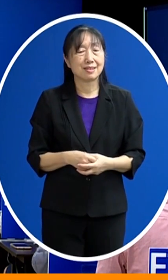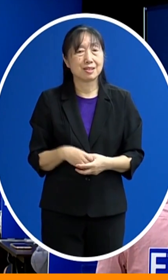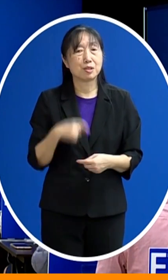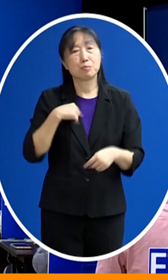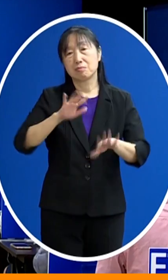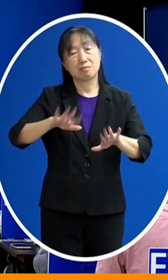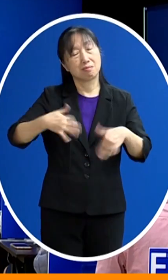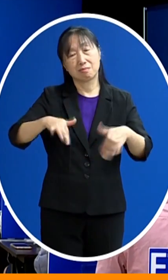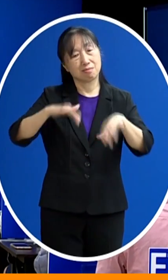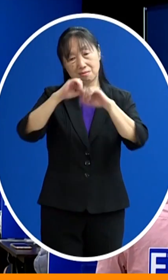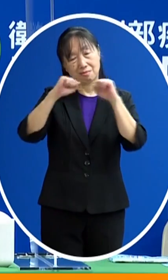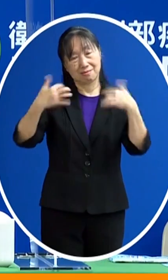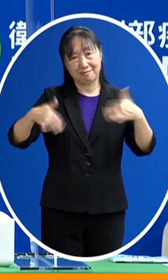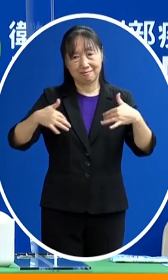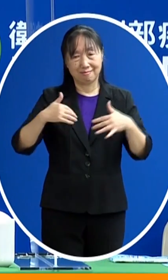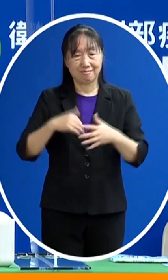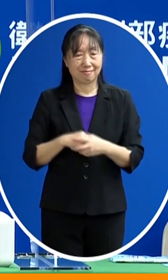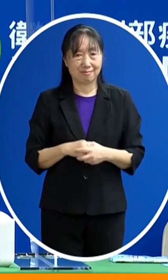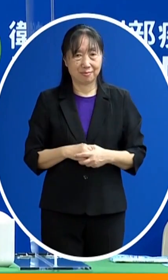在还没有办法那么清楚。